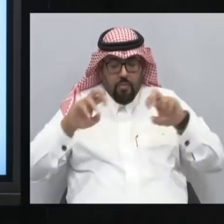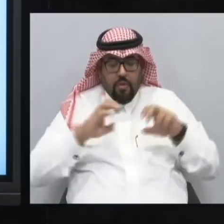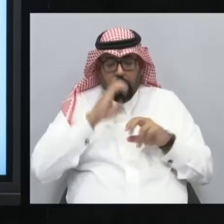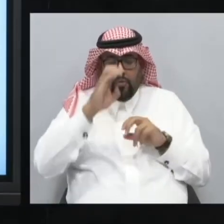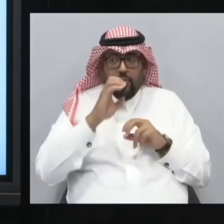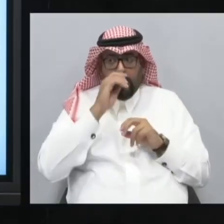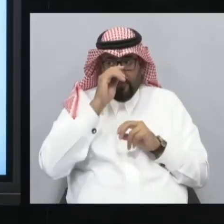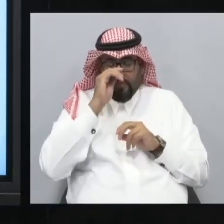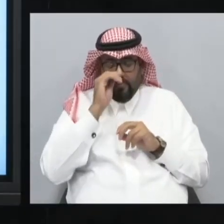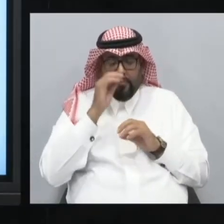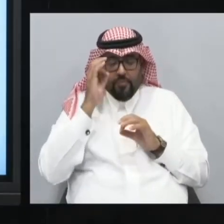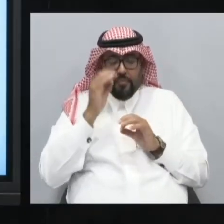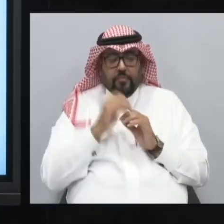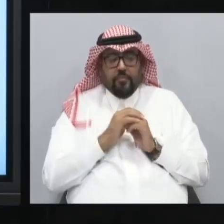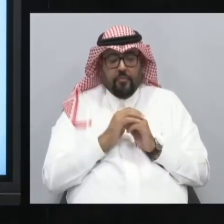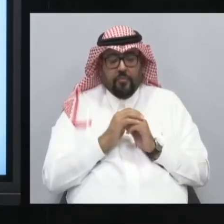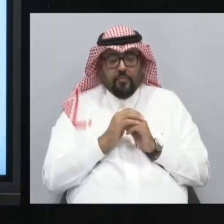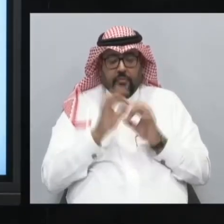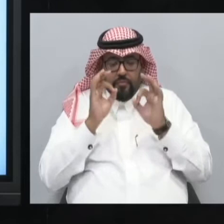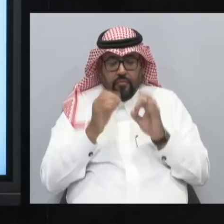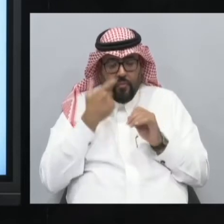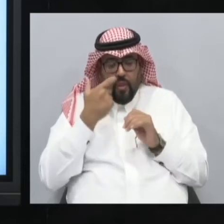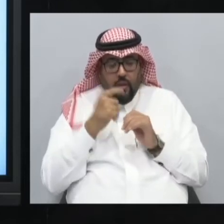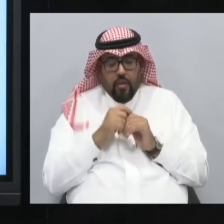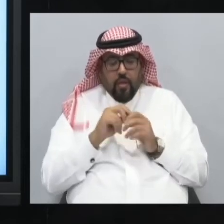أجوبة لقراءة النص، وهذه هي الخطوة بتركيز